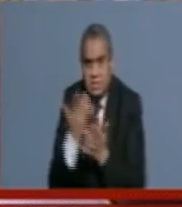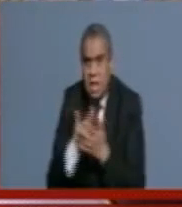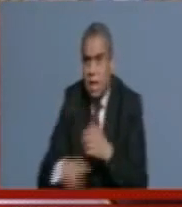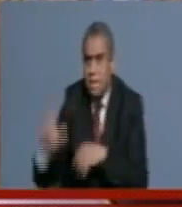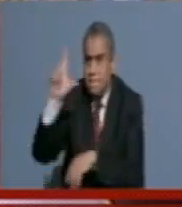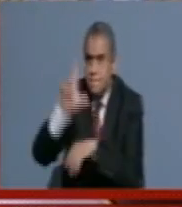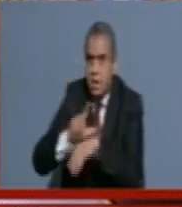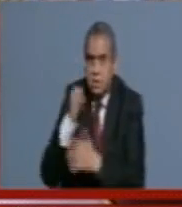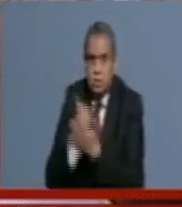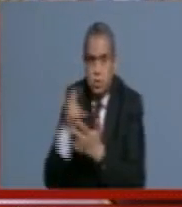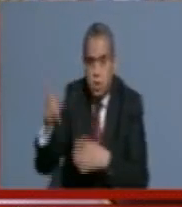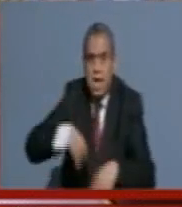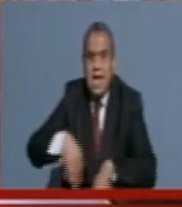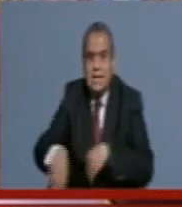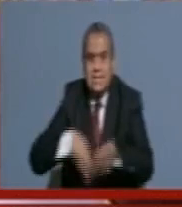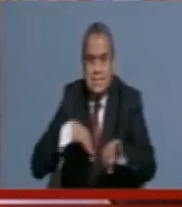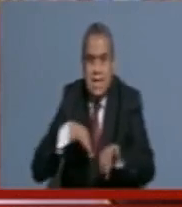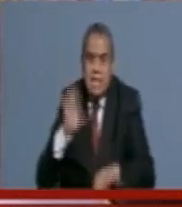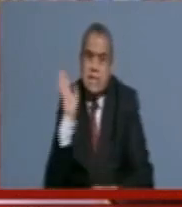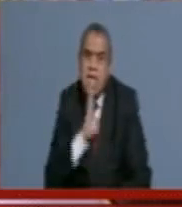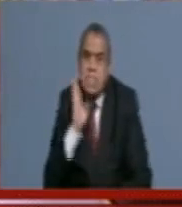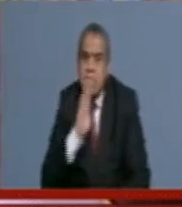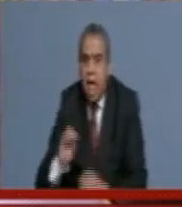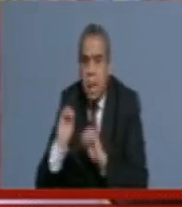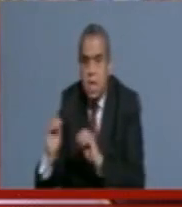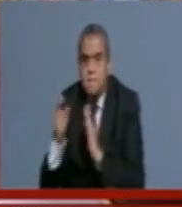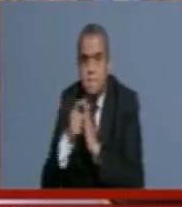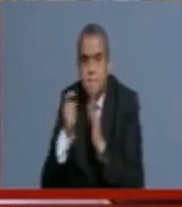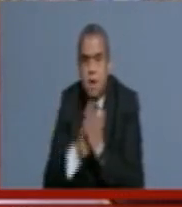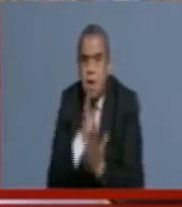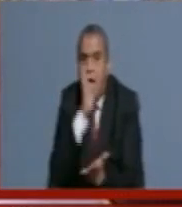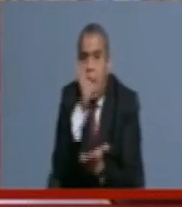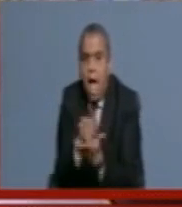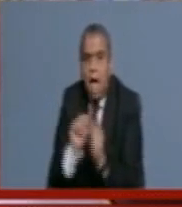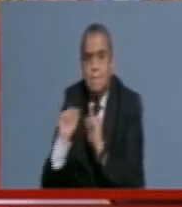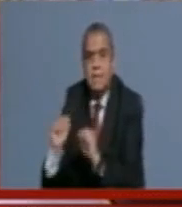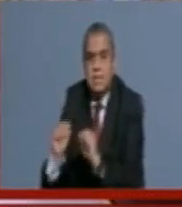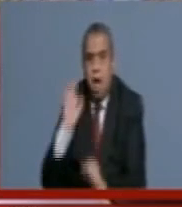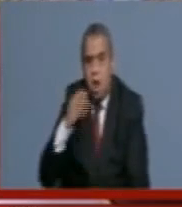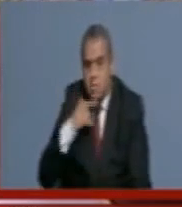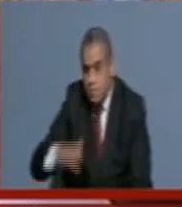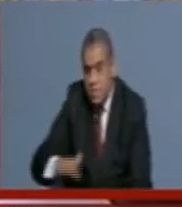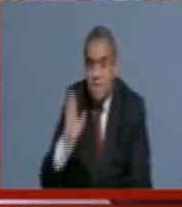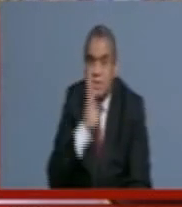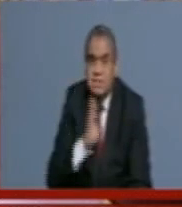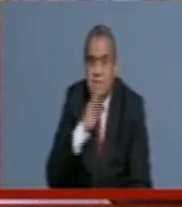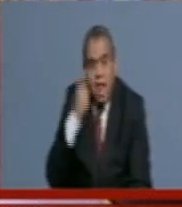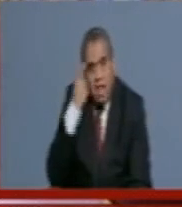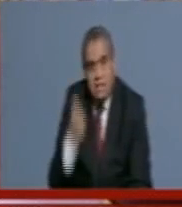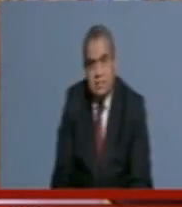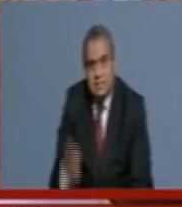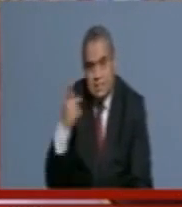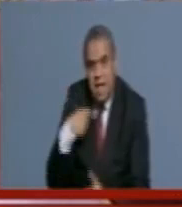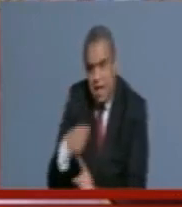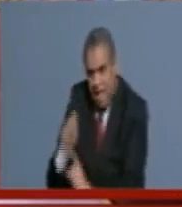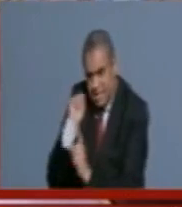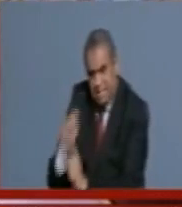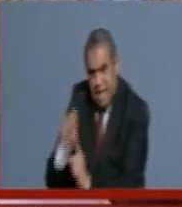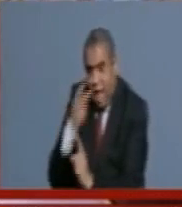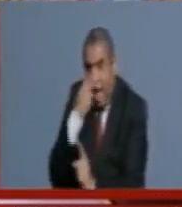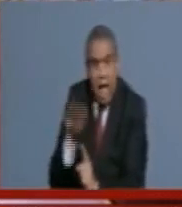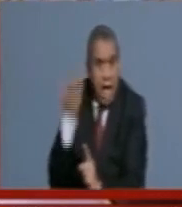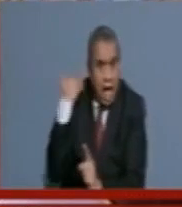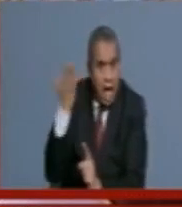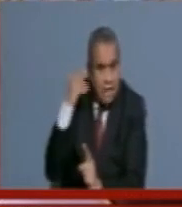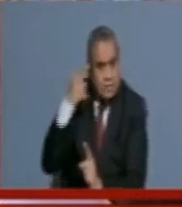السياسية ان له حق المواطنة. وده الثقافة دي لازم نغيرها. احنا ما تربيناش على كده، ما شفناش